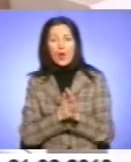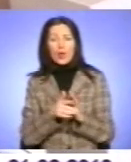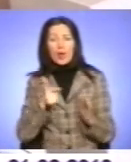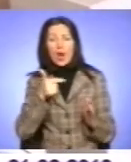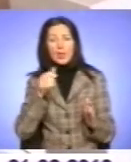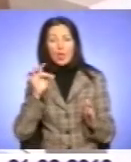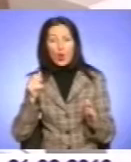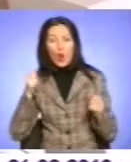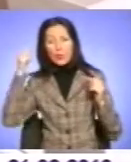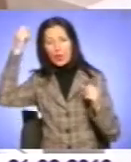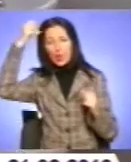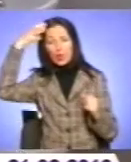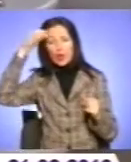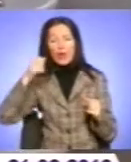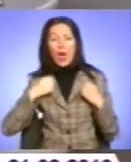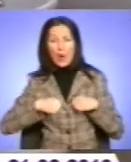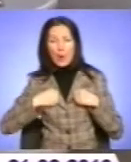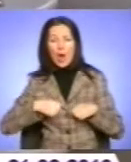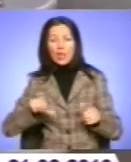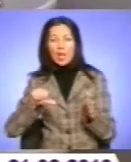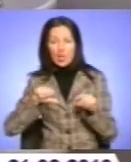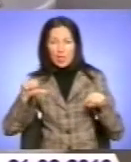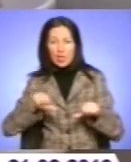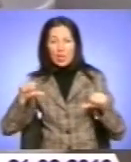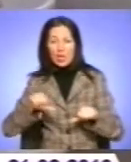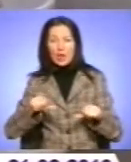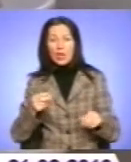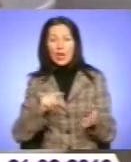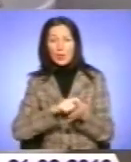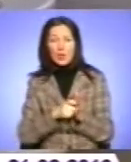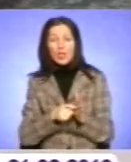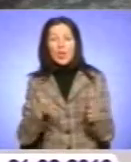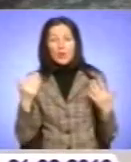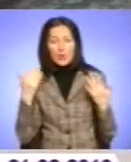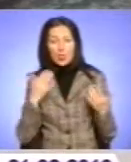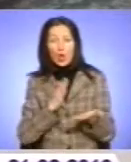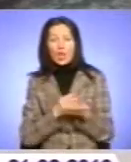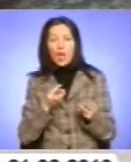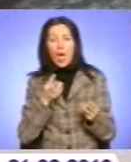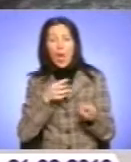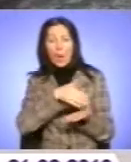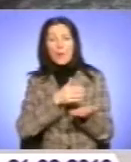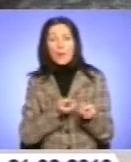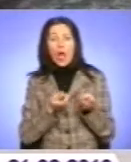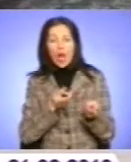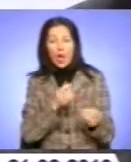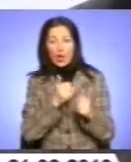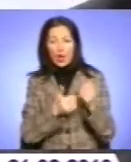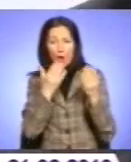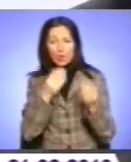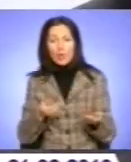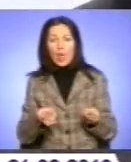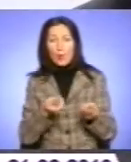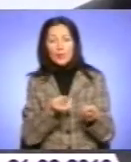їдальня, кімнати відпочинку, особистої гігієни. У колонії є пекарня, де щодня випікають 400 кілограмів хліба.